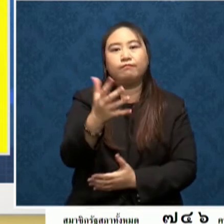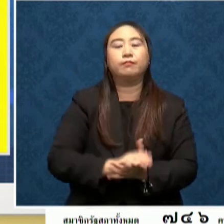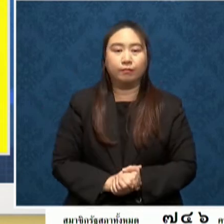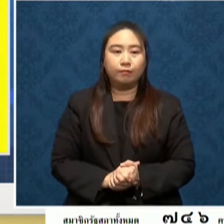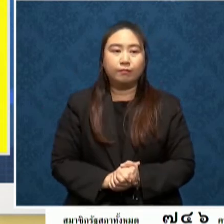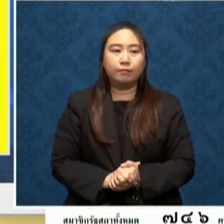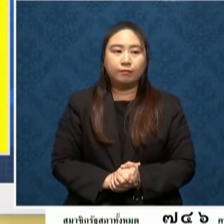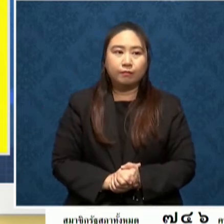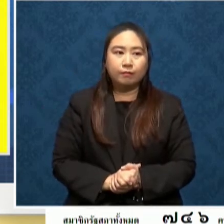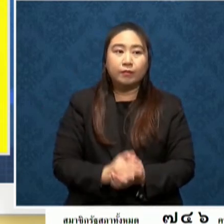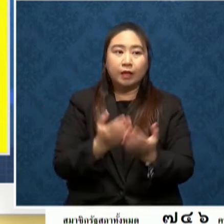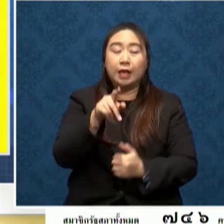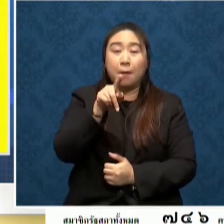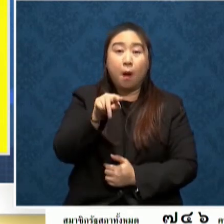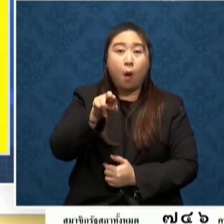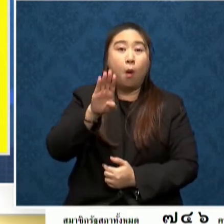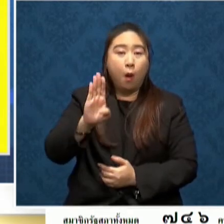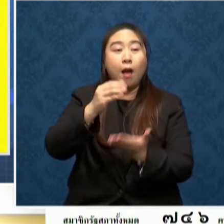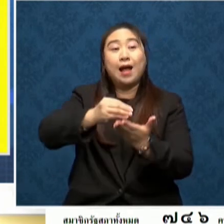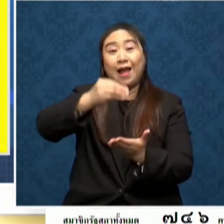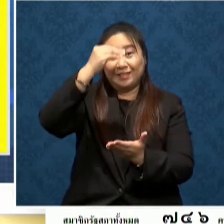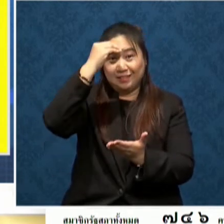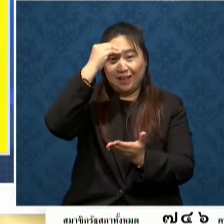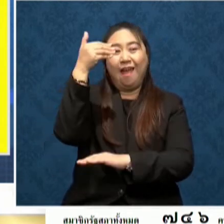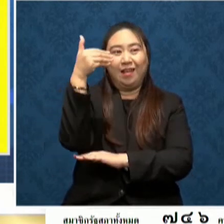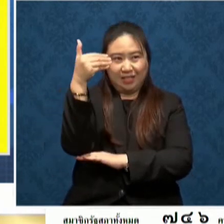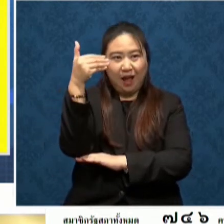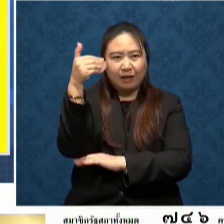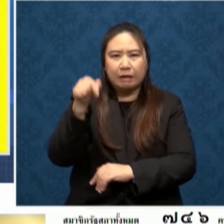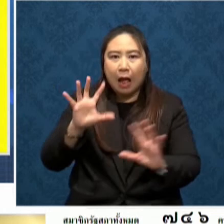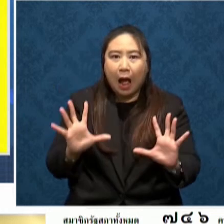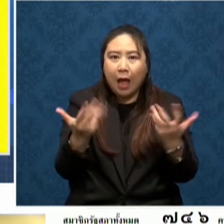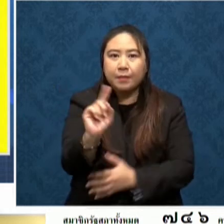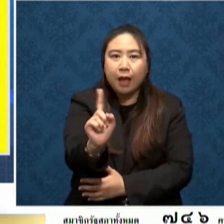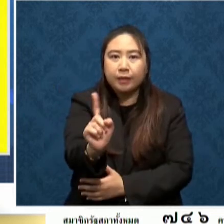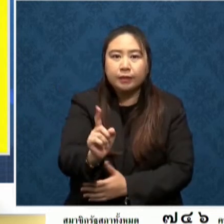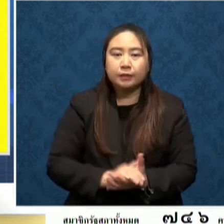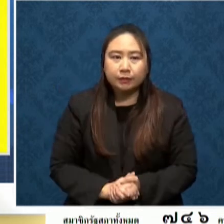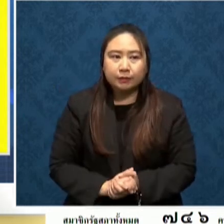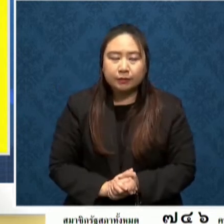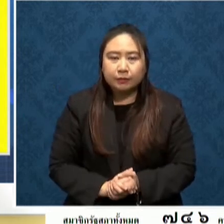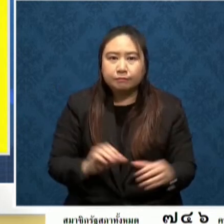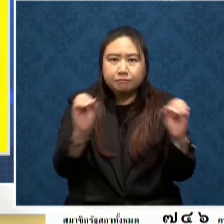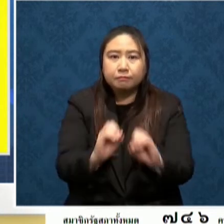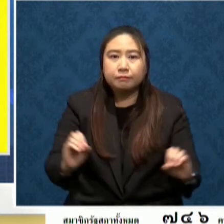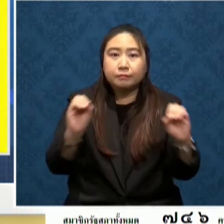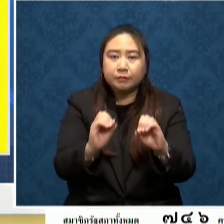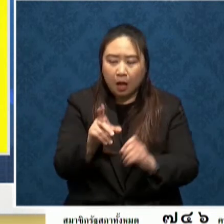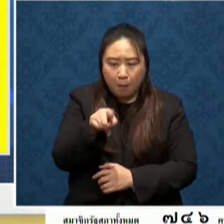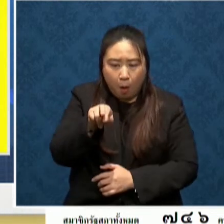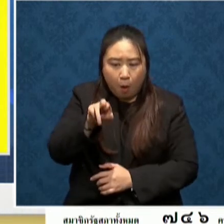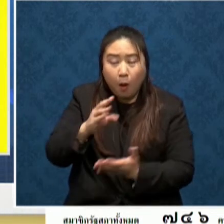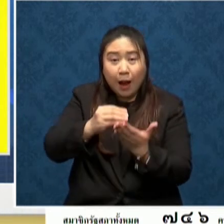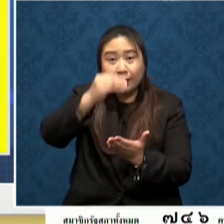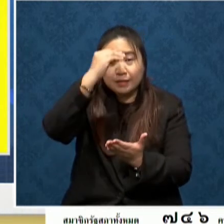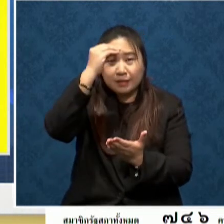ซึ่ ก็คือ พระชบั transistor การศึษาแง JOHN?หายไปไหนคะ?ไม่พบเลยค่ะพอระบ